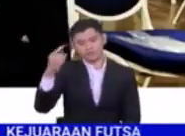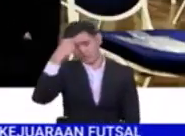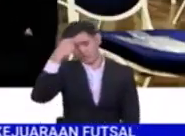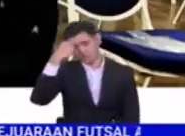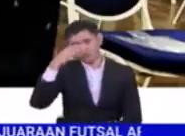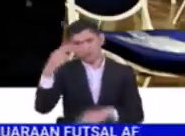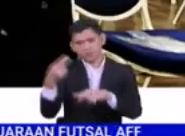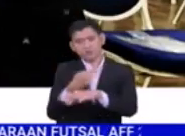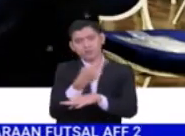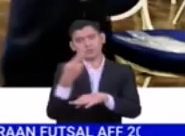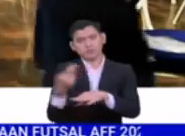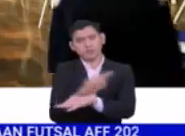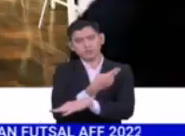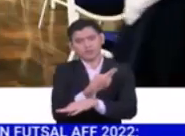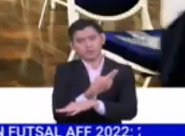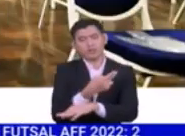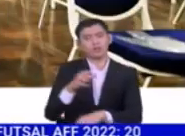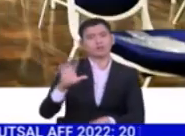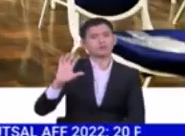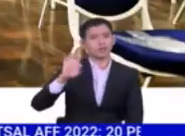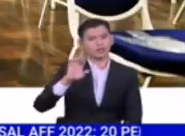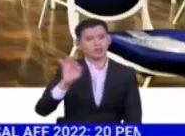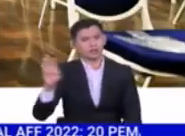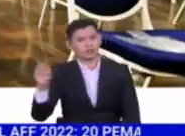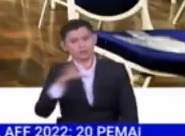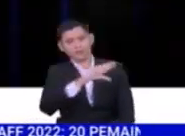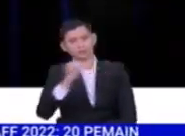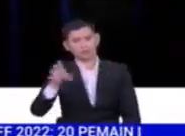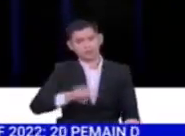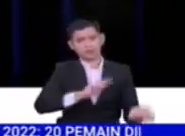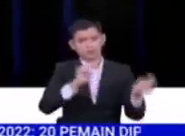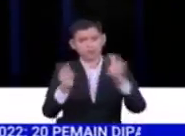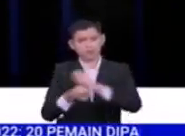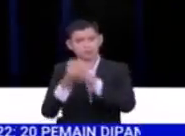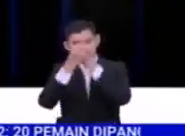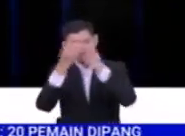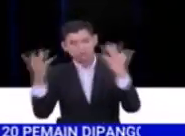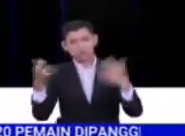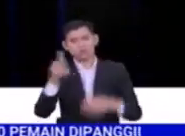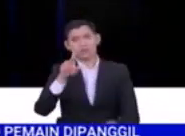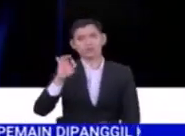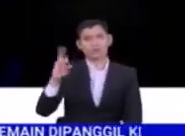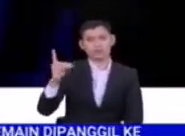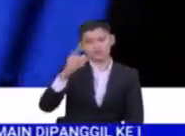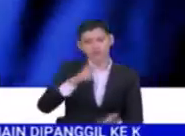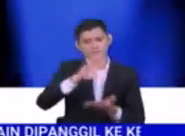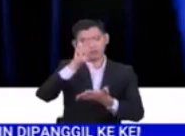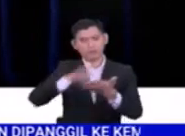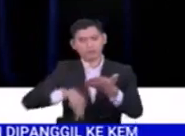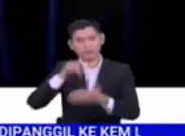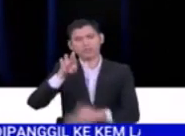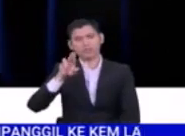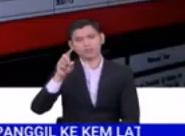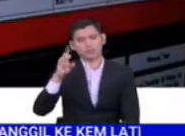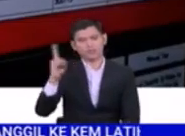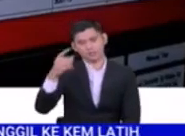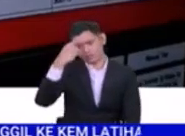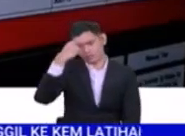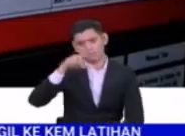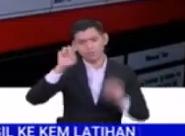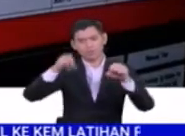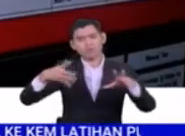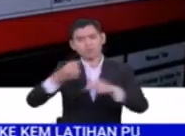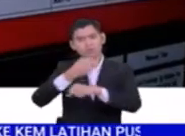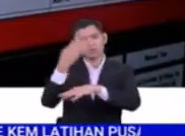elektromagnetik frekuensi radio untuk memindah maklumat daripada that are valid kepada pembaca RFID yang